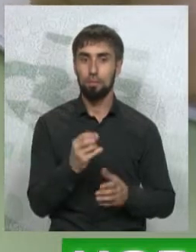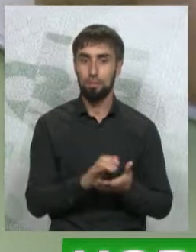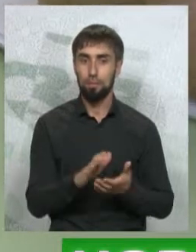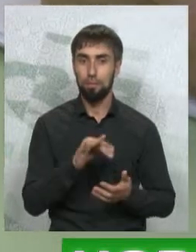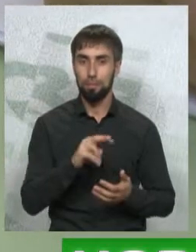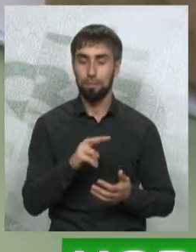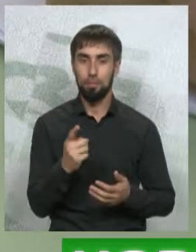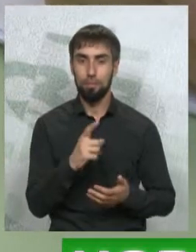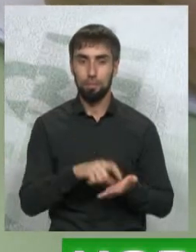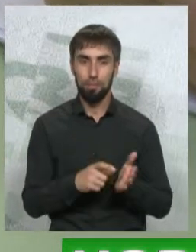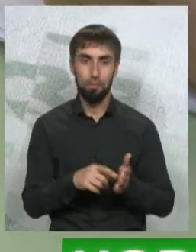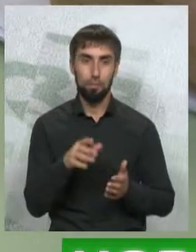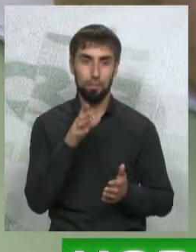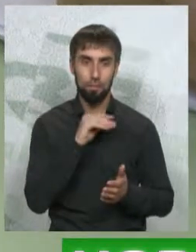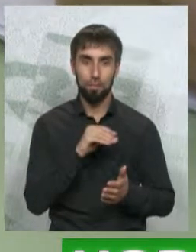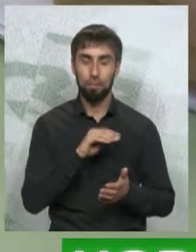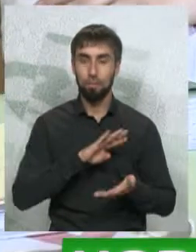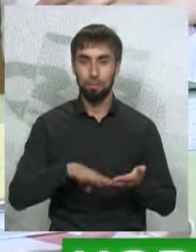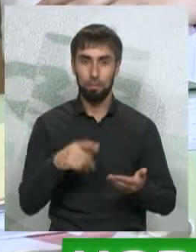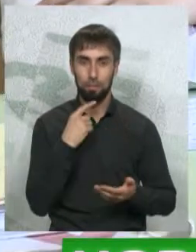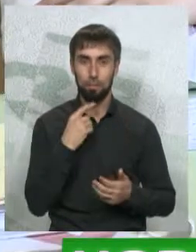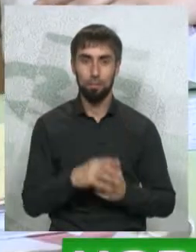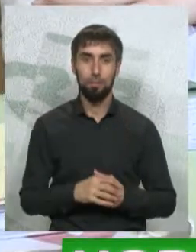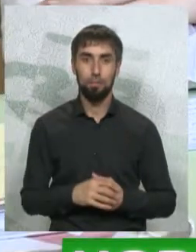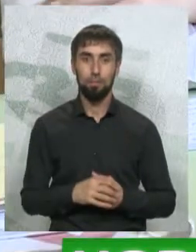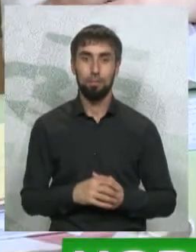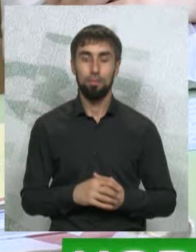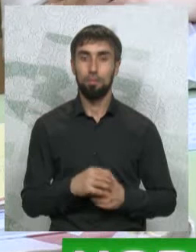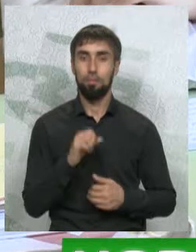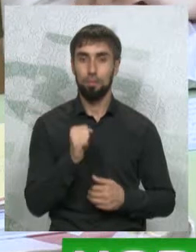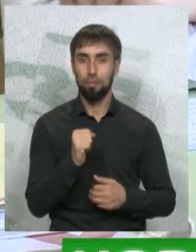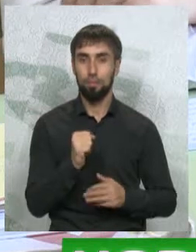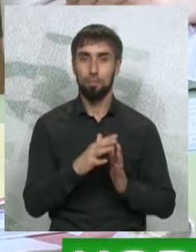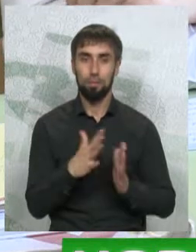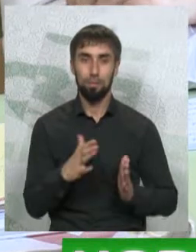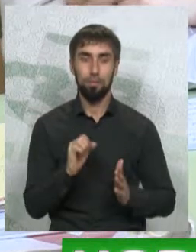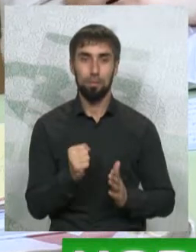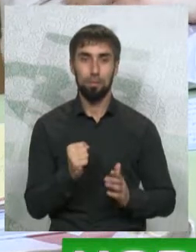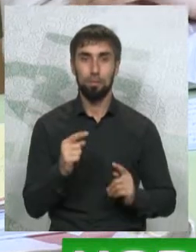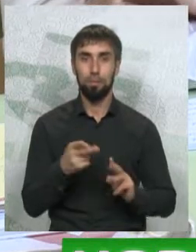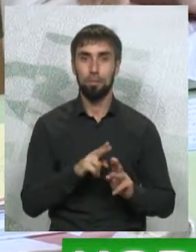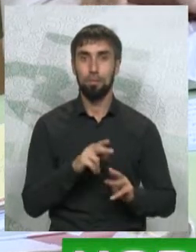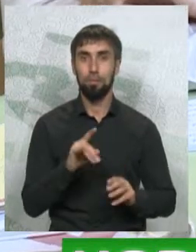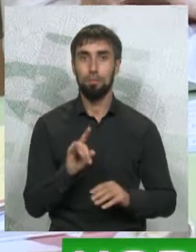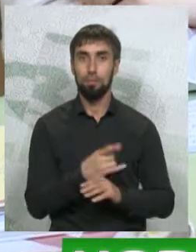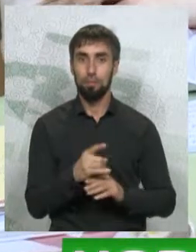символы у всех первоклашек получается без труда. А дох кадр я здесь, жами кадр, а я